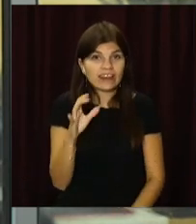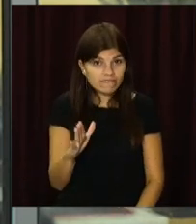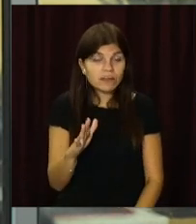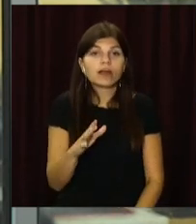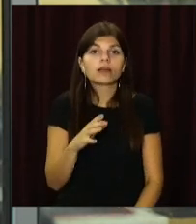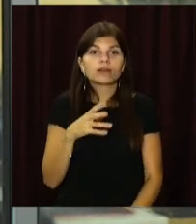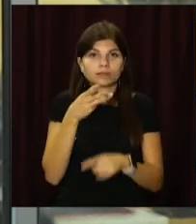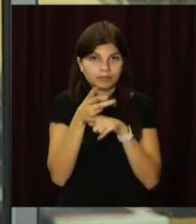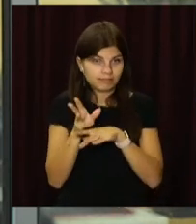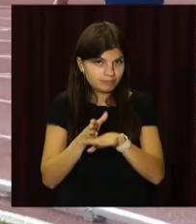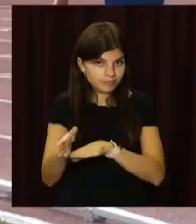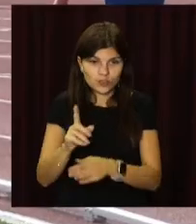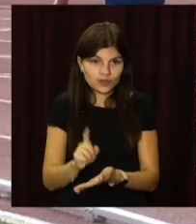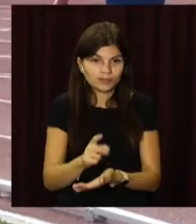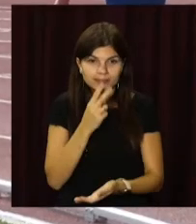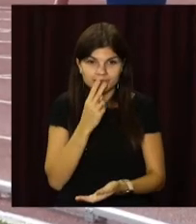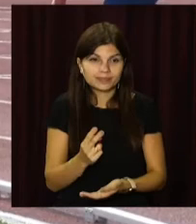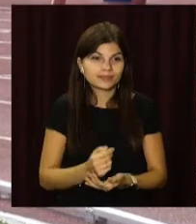В'ячеслав Куліш.